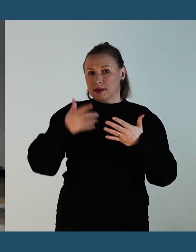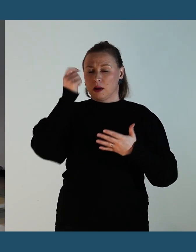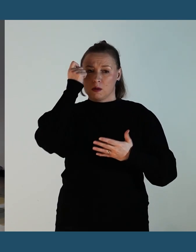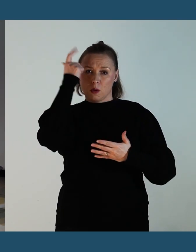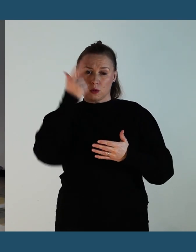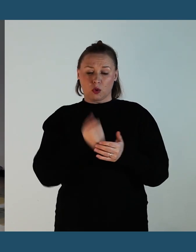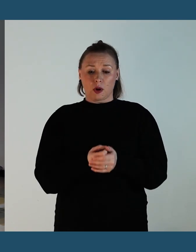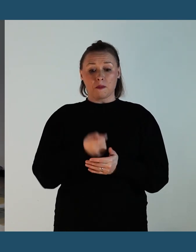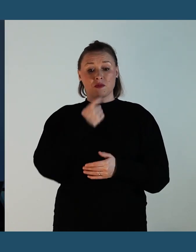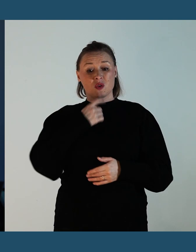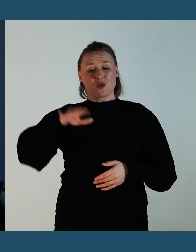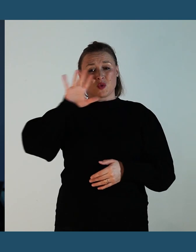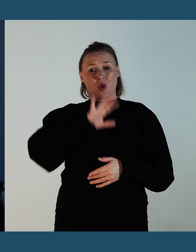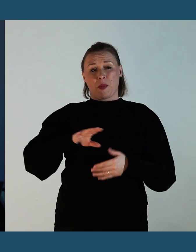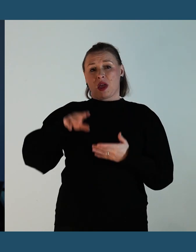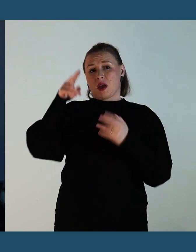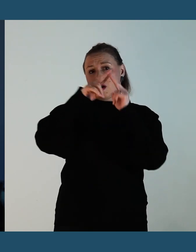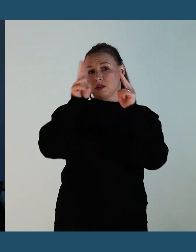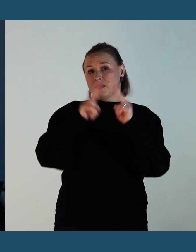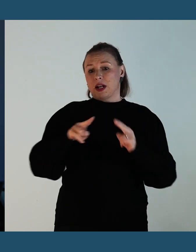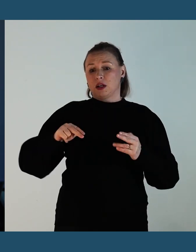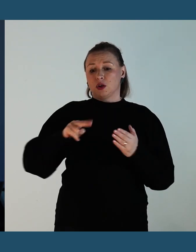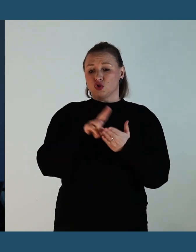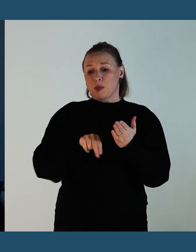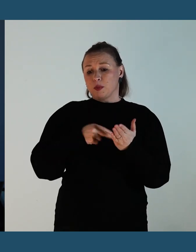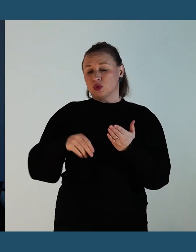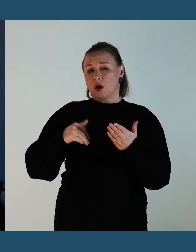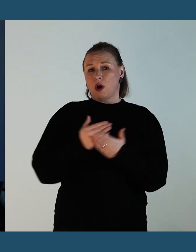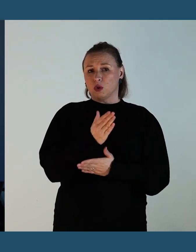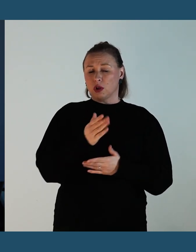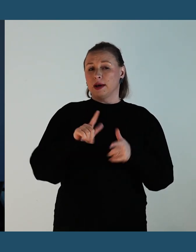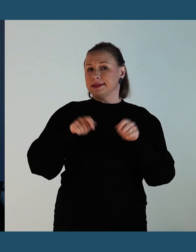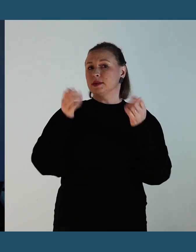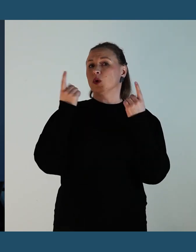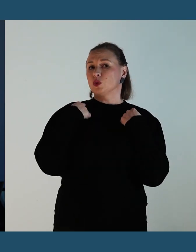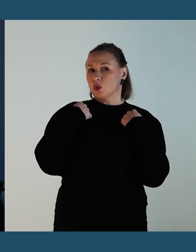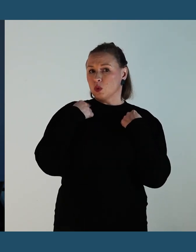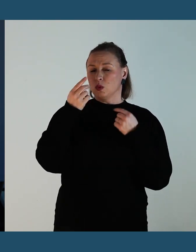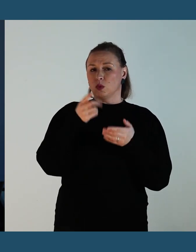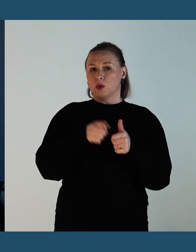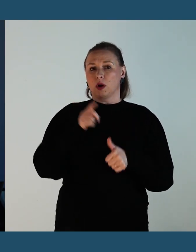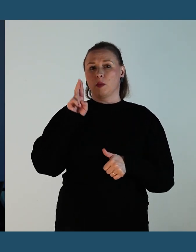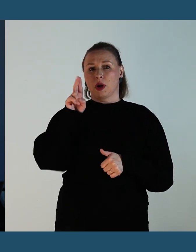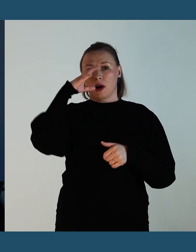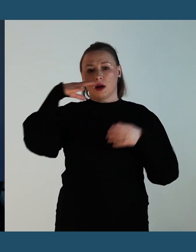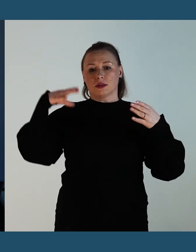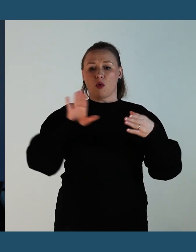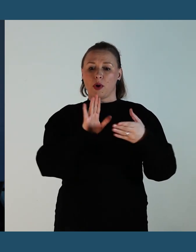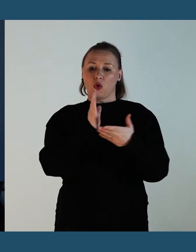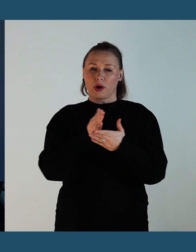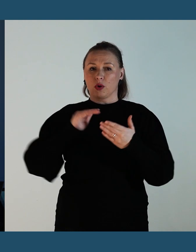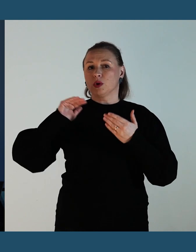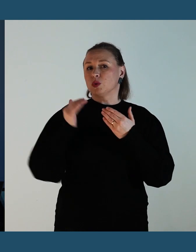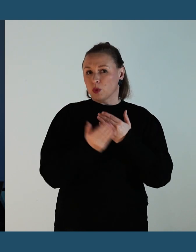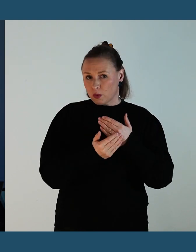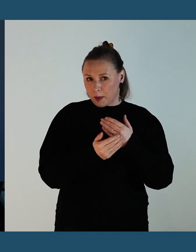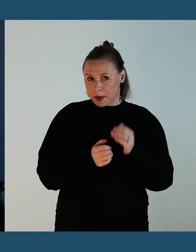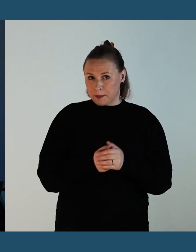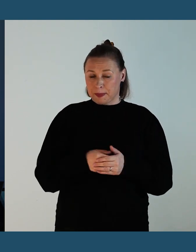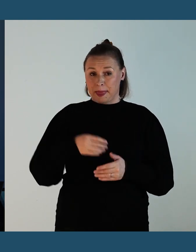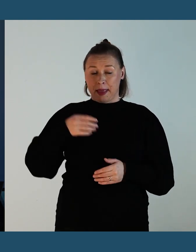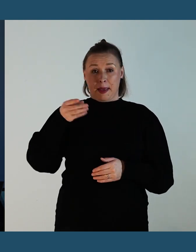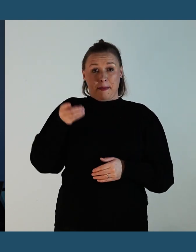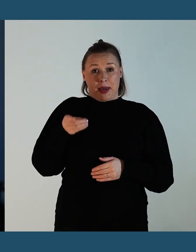on myös kansainvälisissä sopimuksissa sitoutunut alkuperäiskansan oikeuksien turvaamiseen. Perjantaina